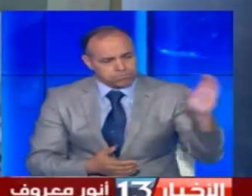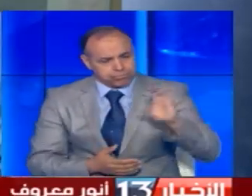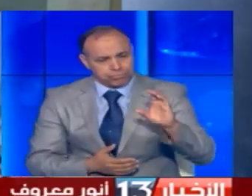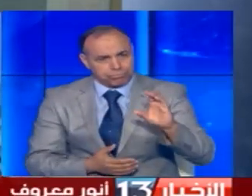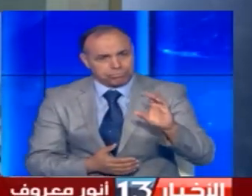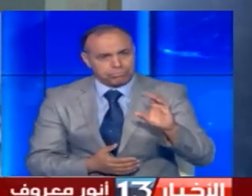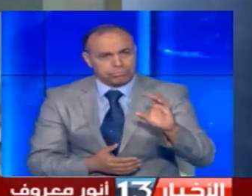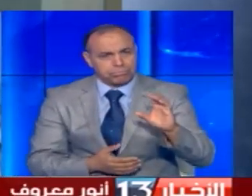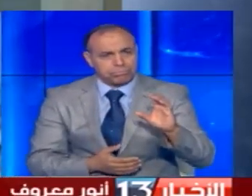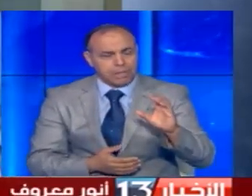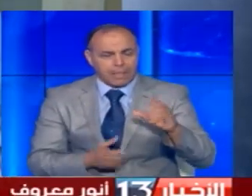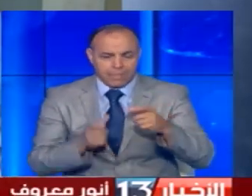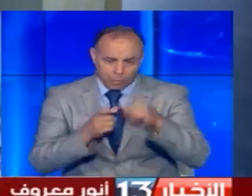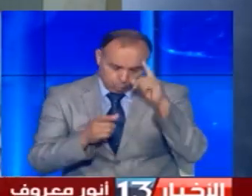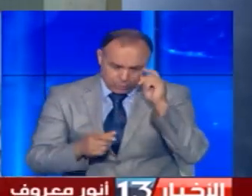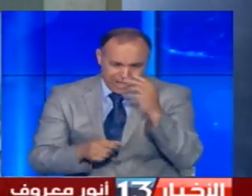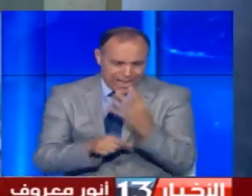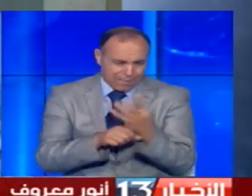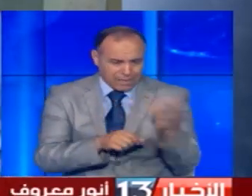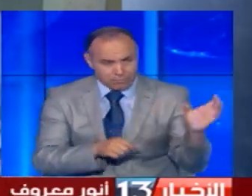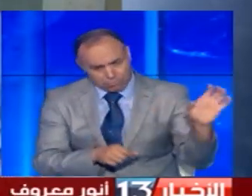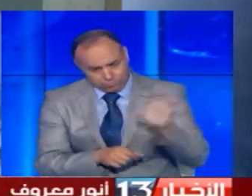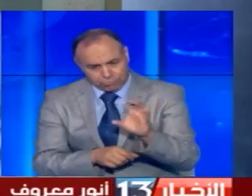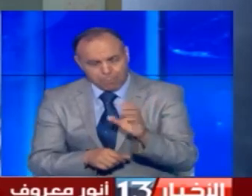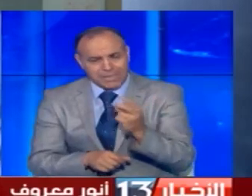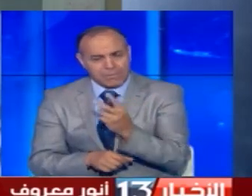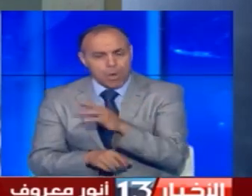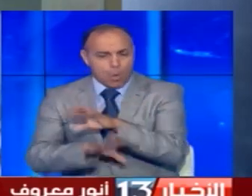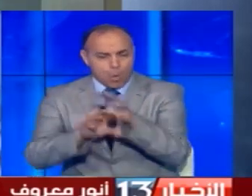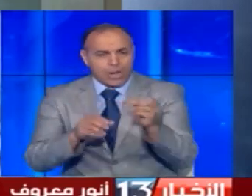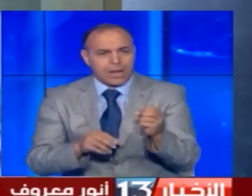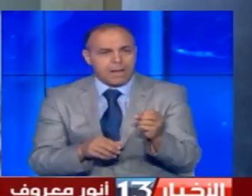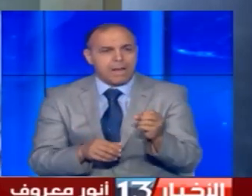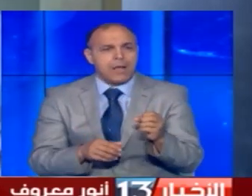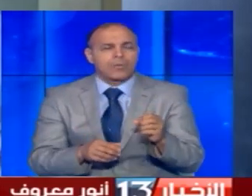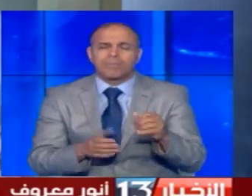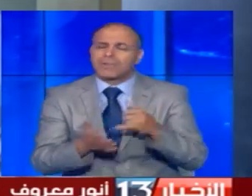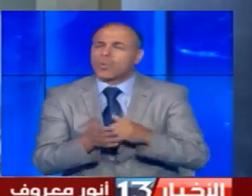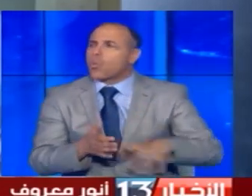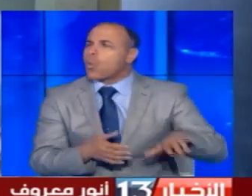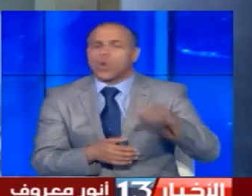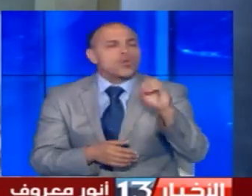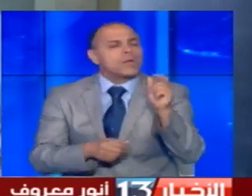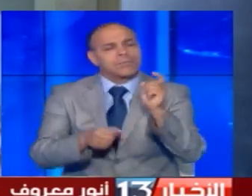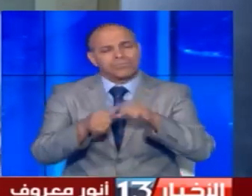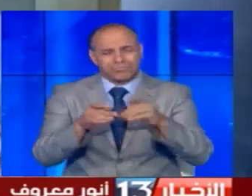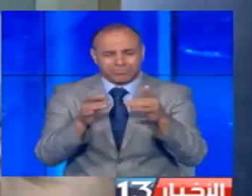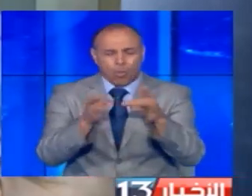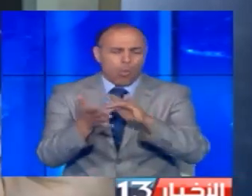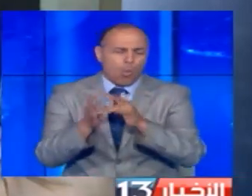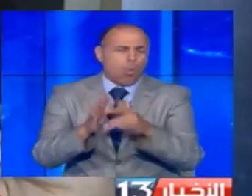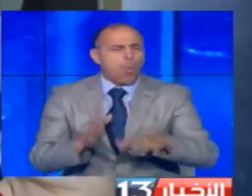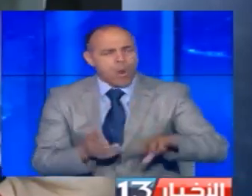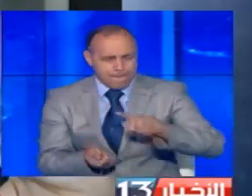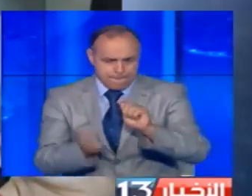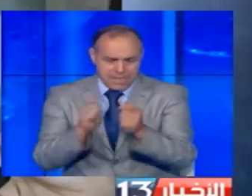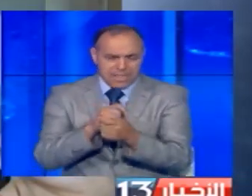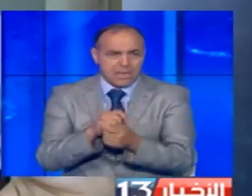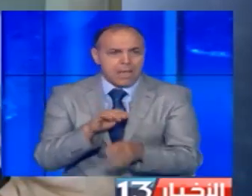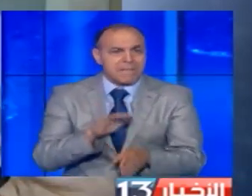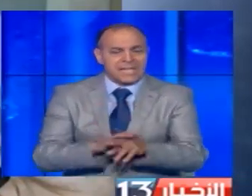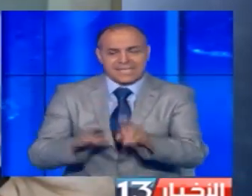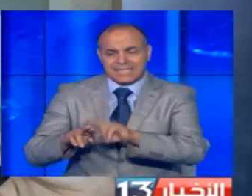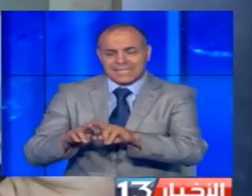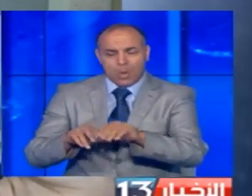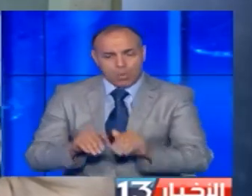مليار ردتها الدوله في الاربع سنوات القادمه بوش الرقم انه ماكينه الدوله نحب الدوله تتغير جديرين وهذا هو بدايه الاصلاح